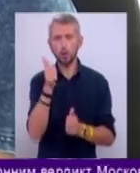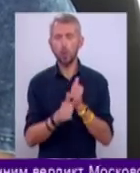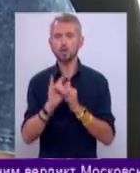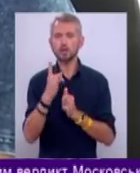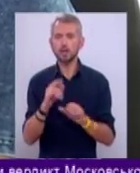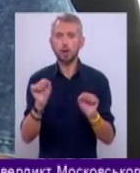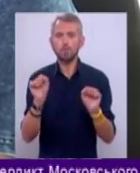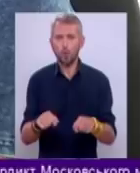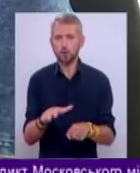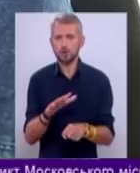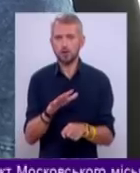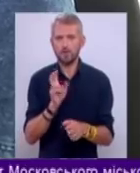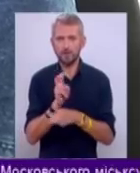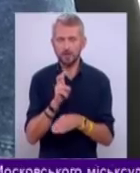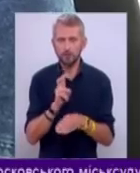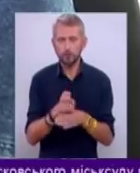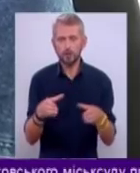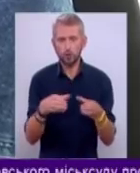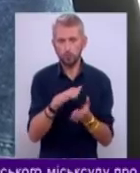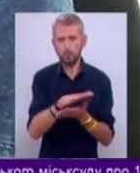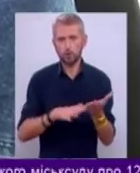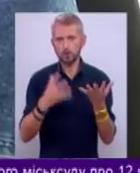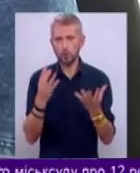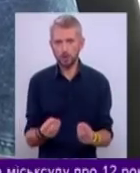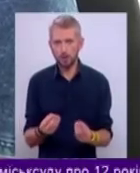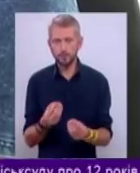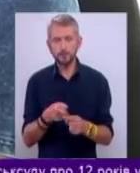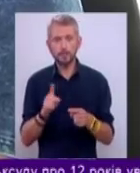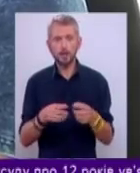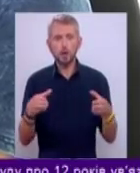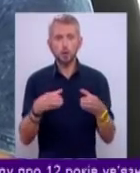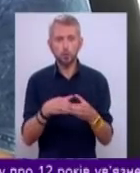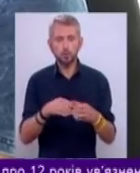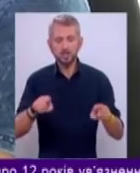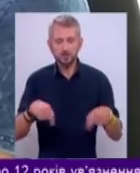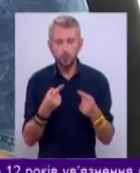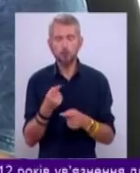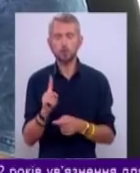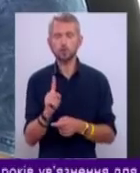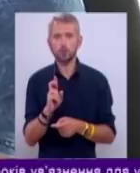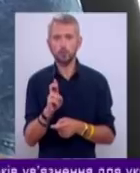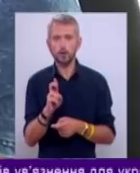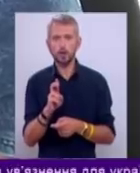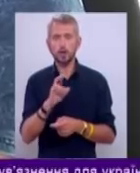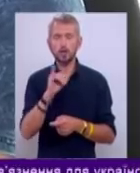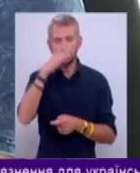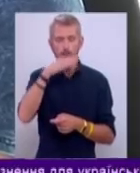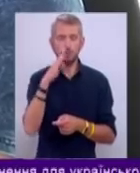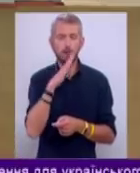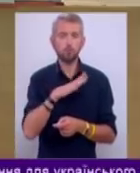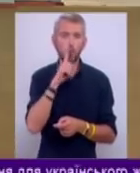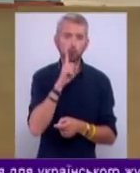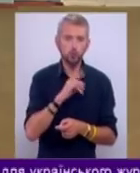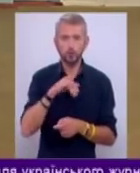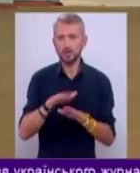дитина може відвідувати групу подовженого дня. Ці групи саме створені для того, щоб і батькам було зручно, і